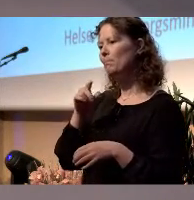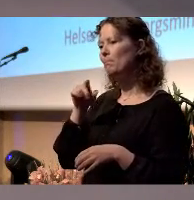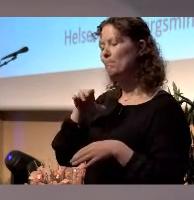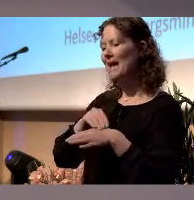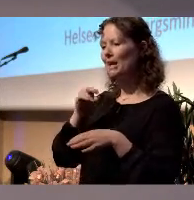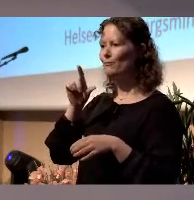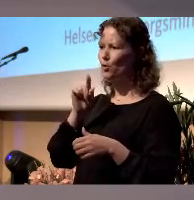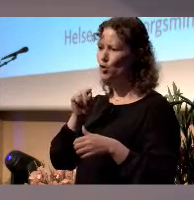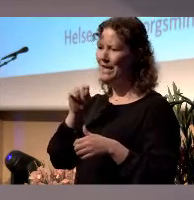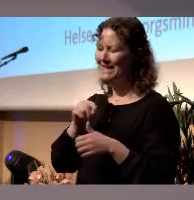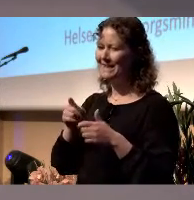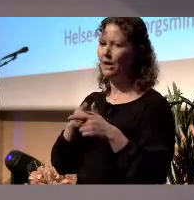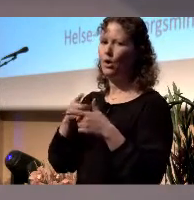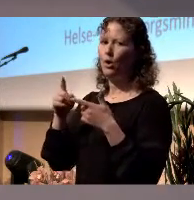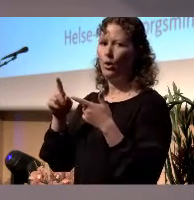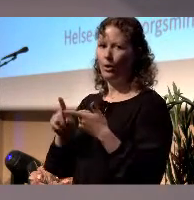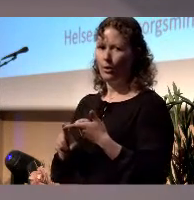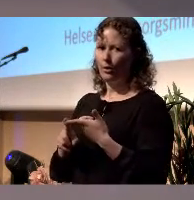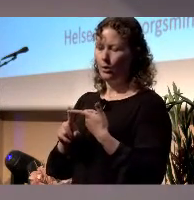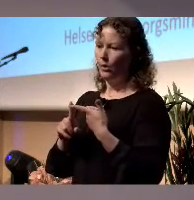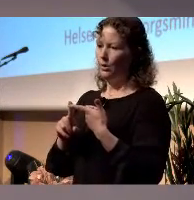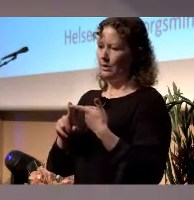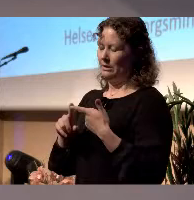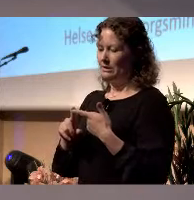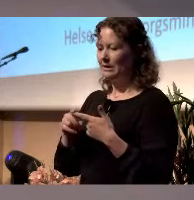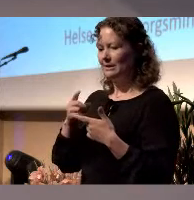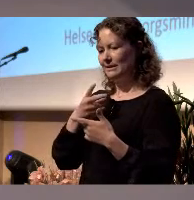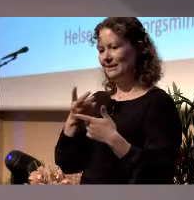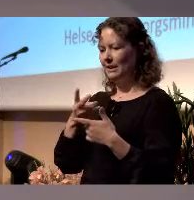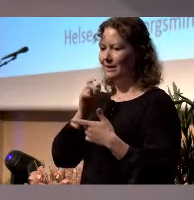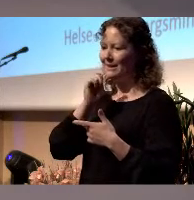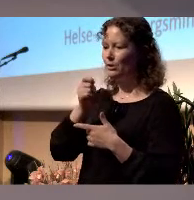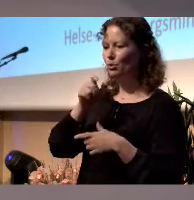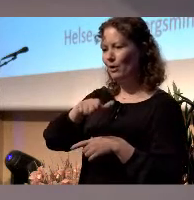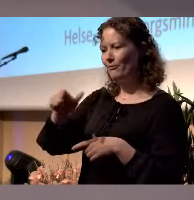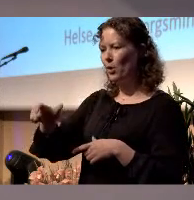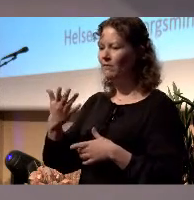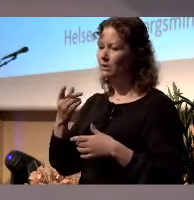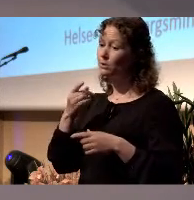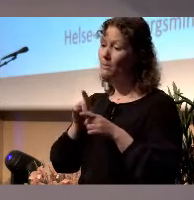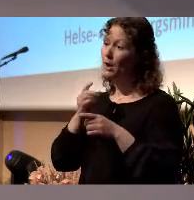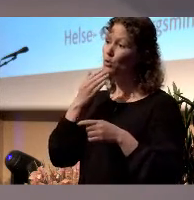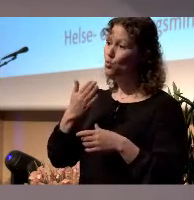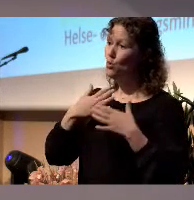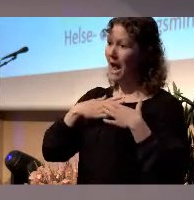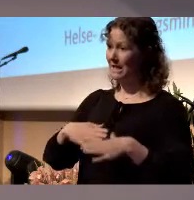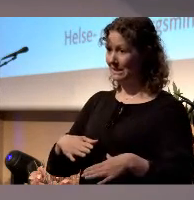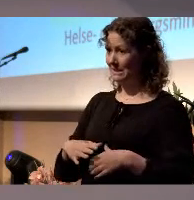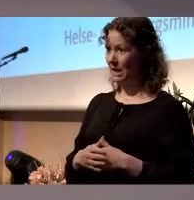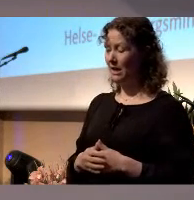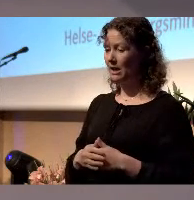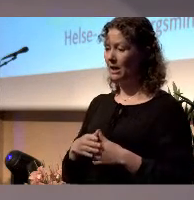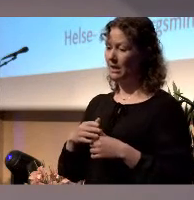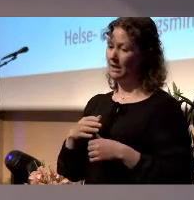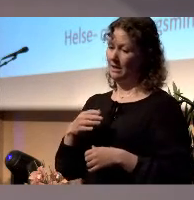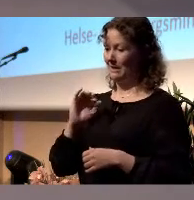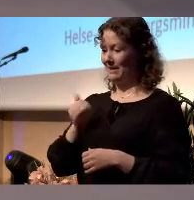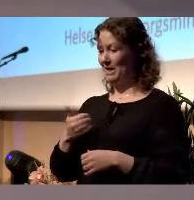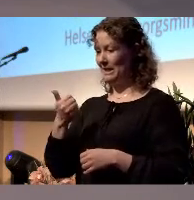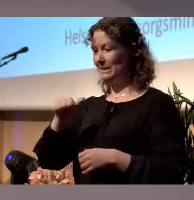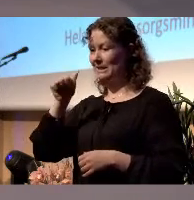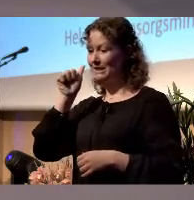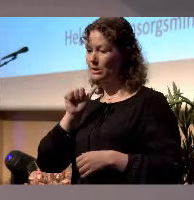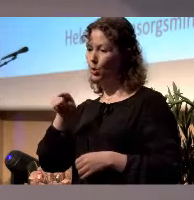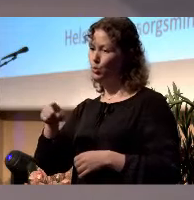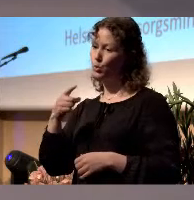Ingstad har intervjuet folk om hva god helse er for de. Helse på norsk. En kvinne i 60-året,